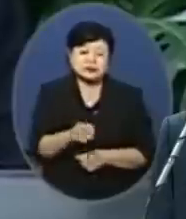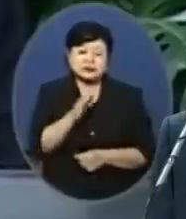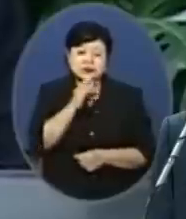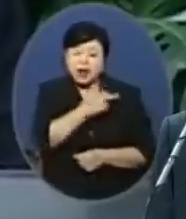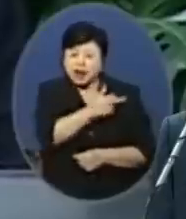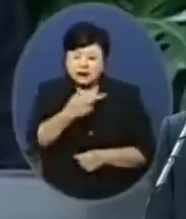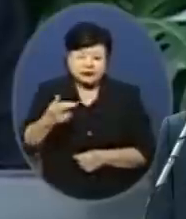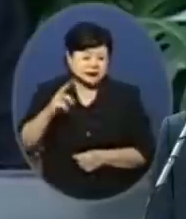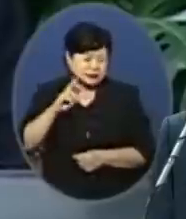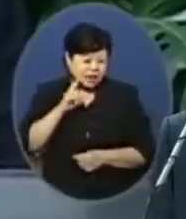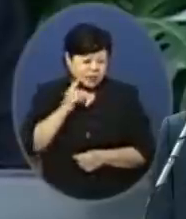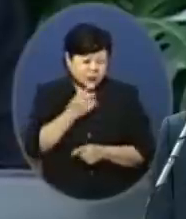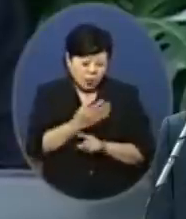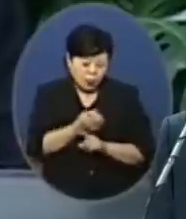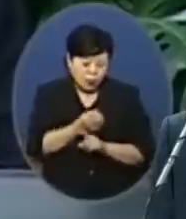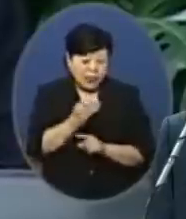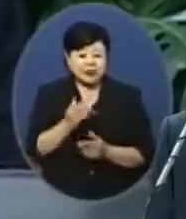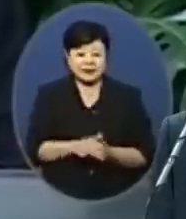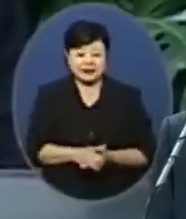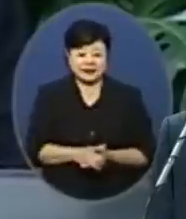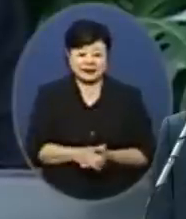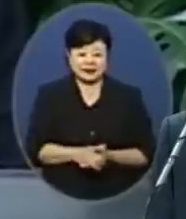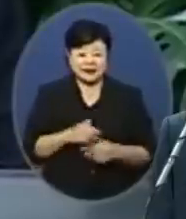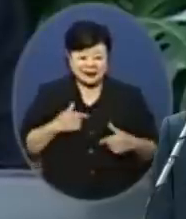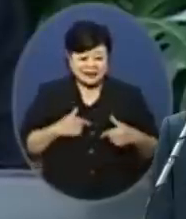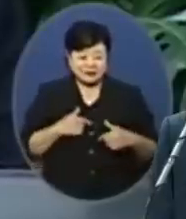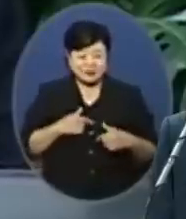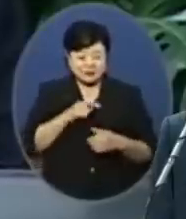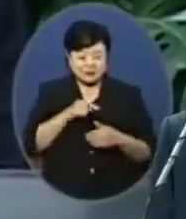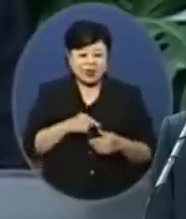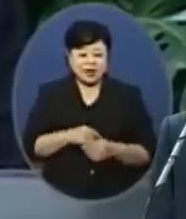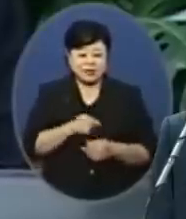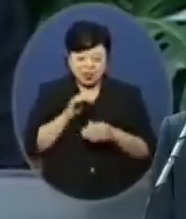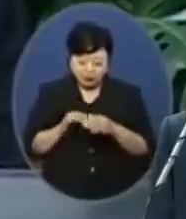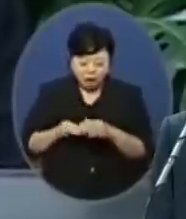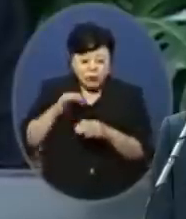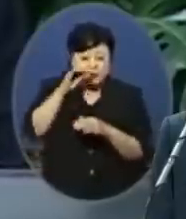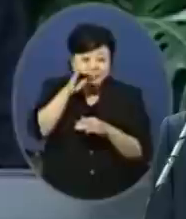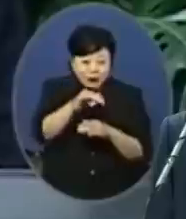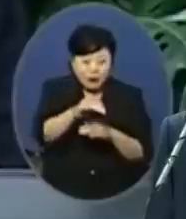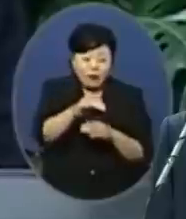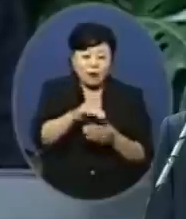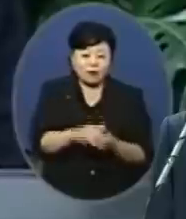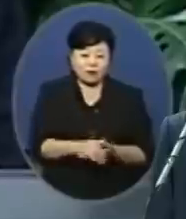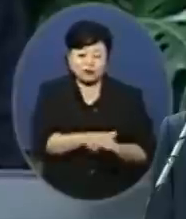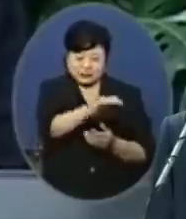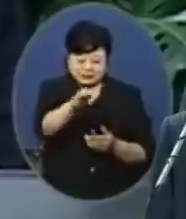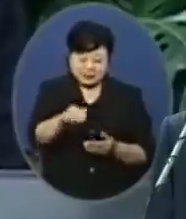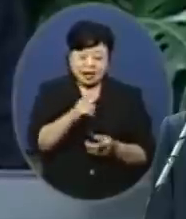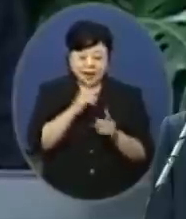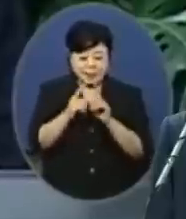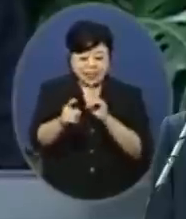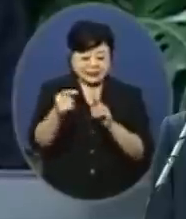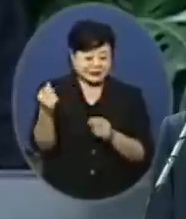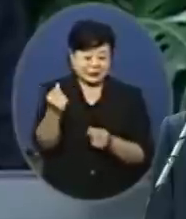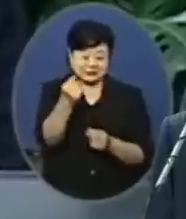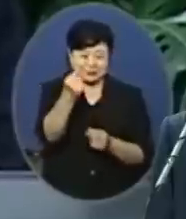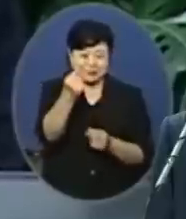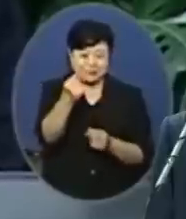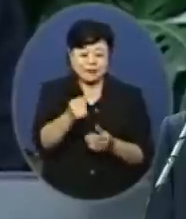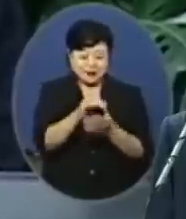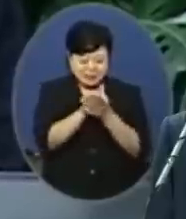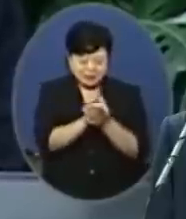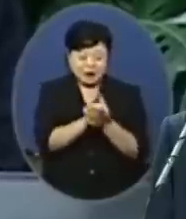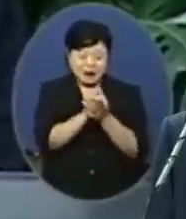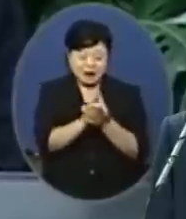큰 아름다운 보화가 되는지 모릅니다. 기쁨이 마음속에서 넘쳐나는 것입니다. 우리가 말씀을 가지고